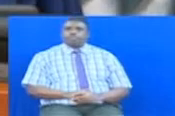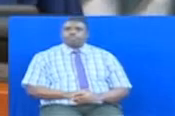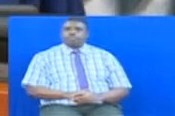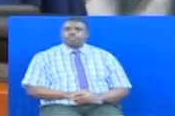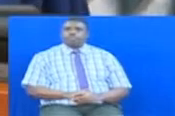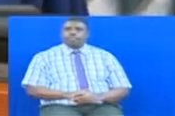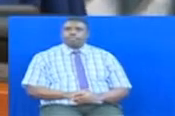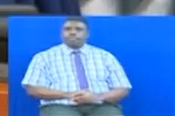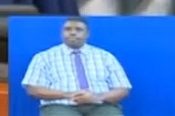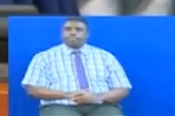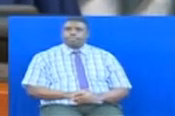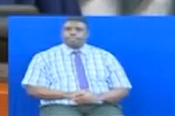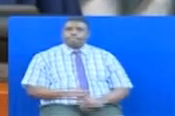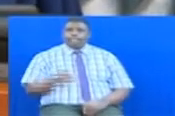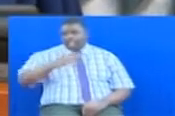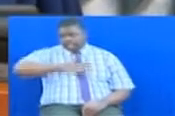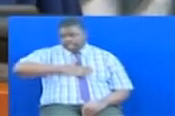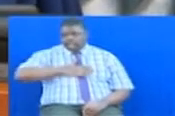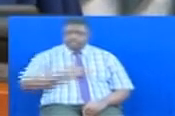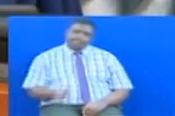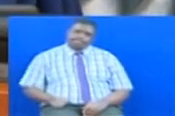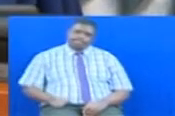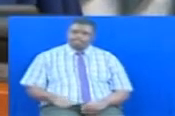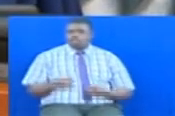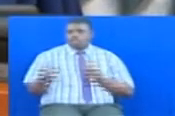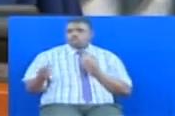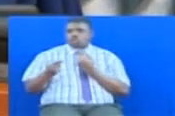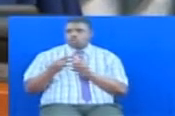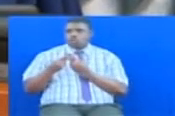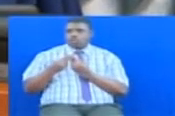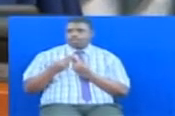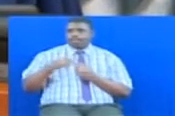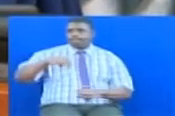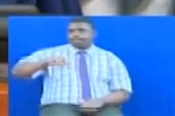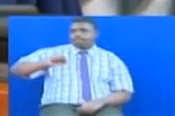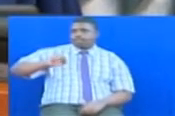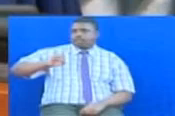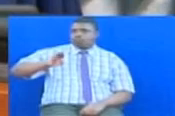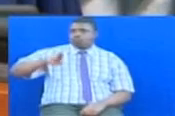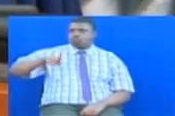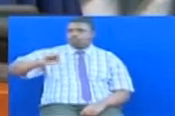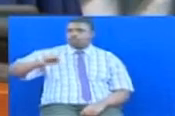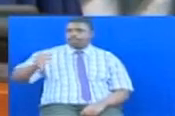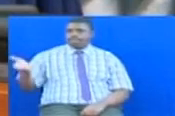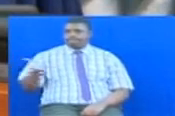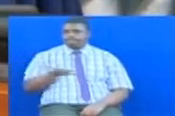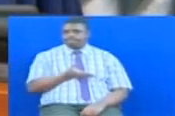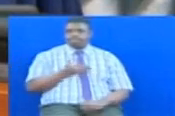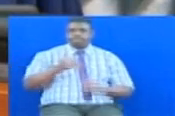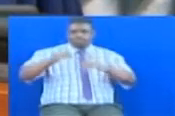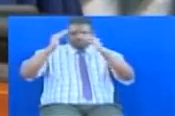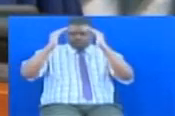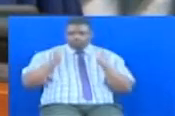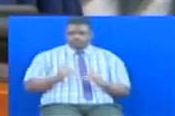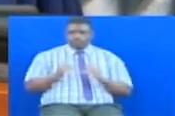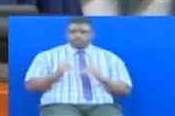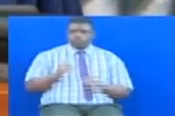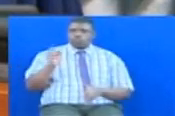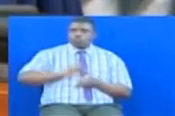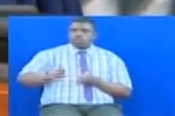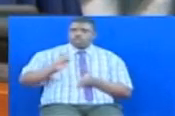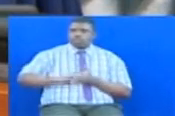Asante sana Mheshimiwa Dr. Angeline Mabula, atafuatiwa na Mheshimiwa Elias